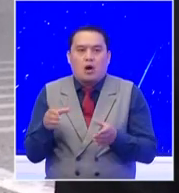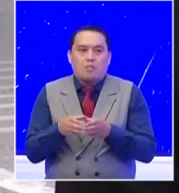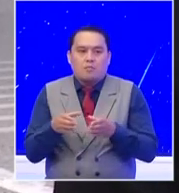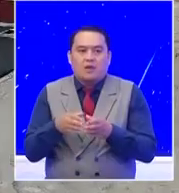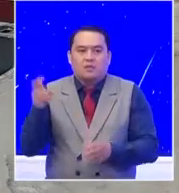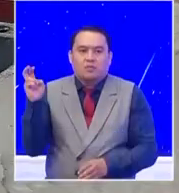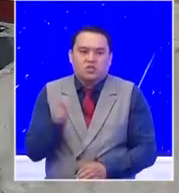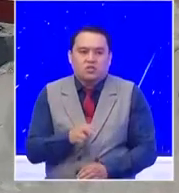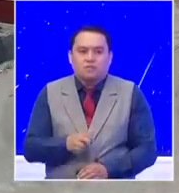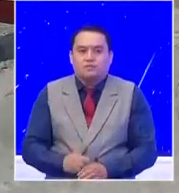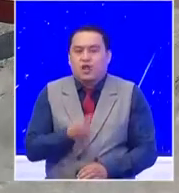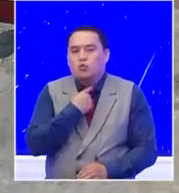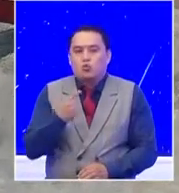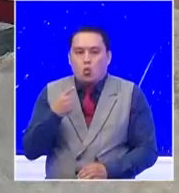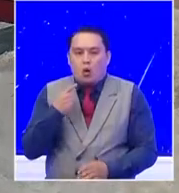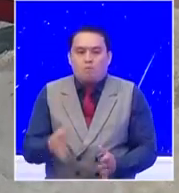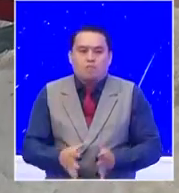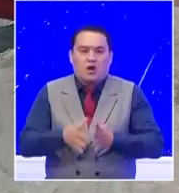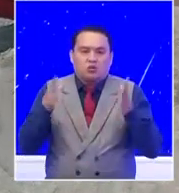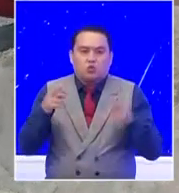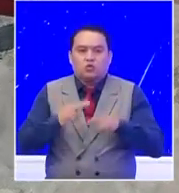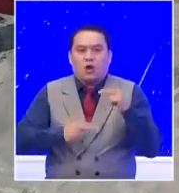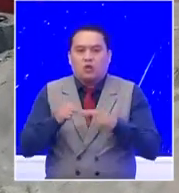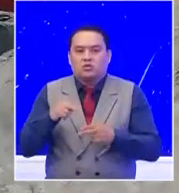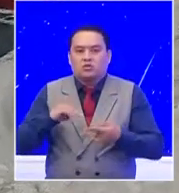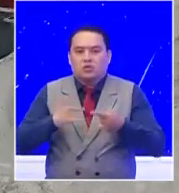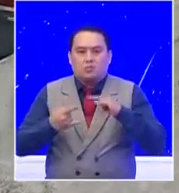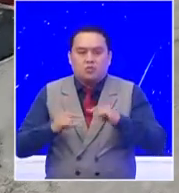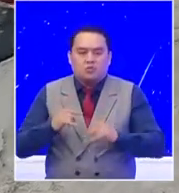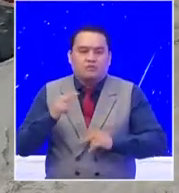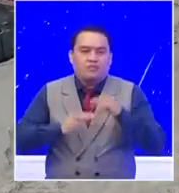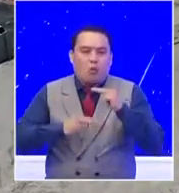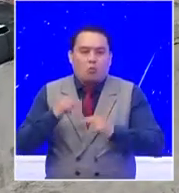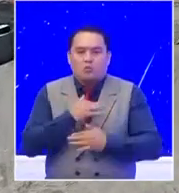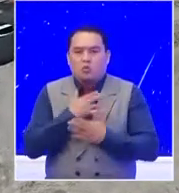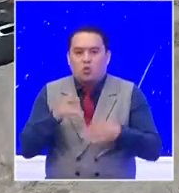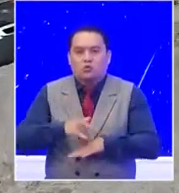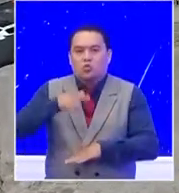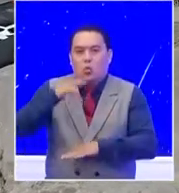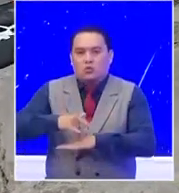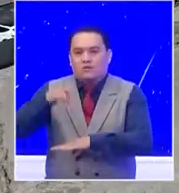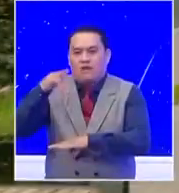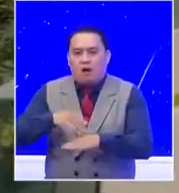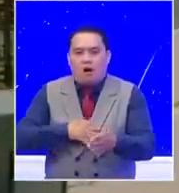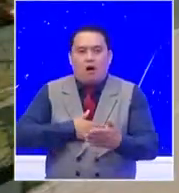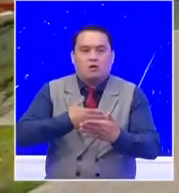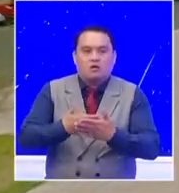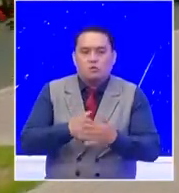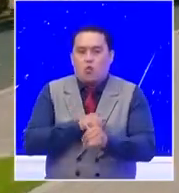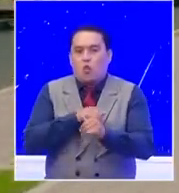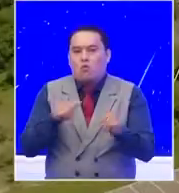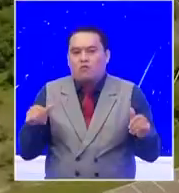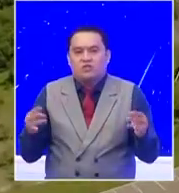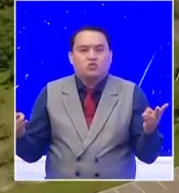приехало сюда. Талдыкурган стал одной огромной стройплощадкой. Кирпичик за кирпичиком возводились многоэтажки. За счет активной застройки выросли